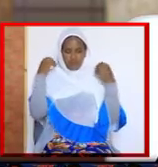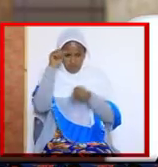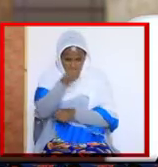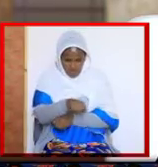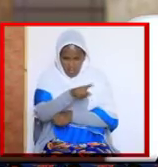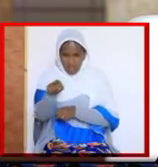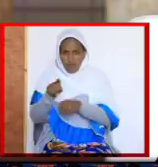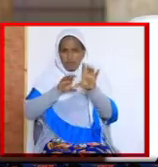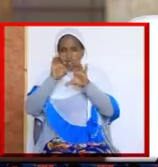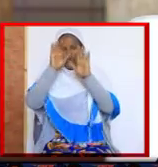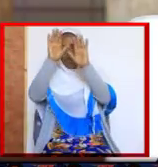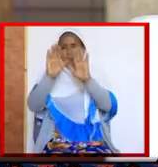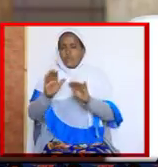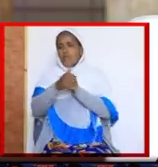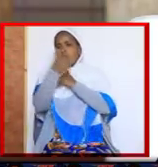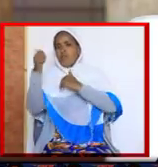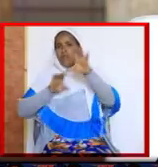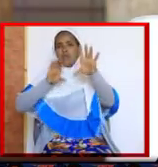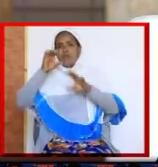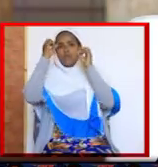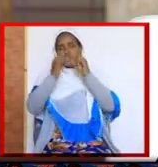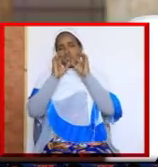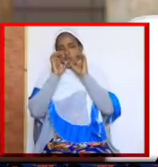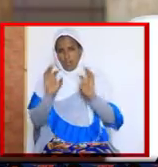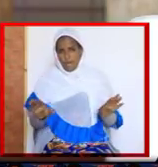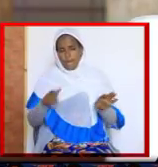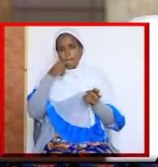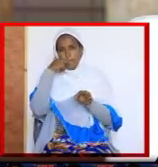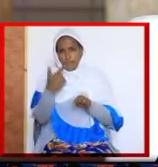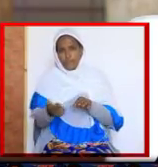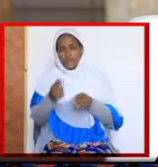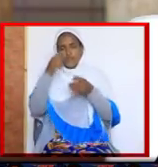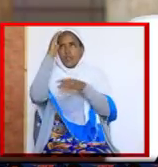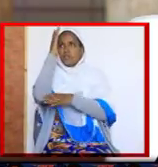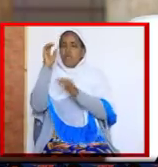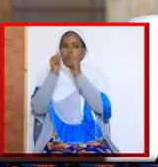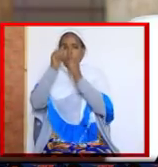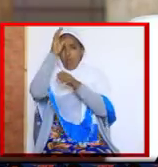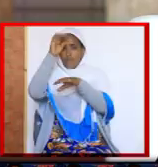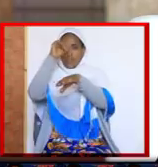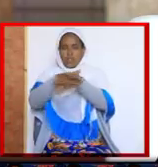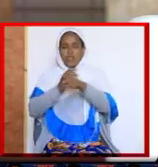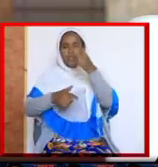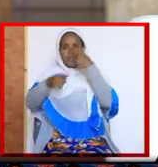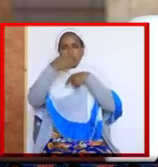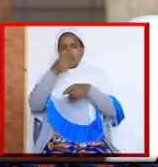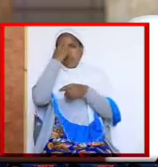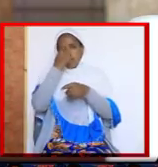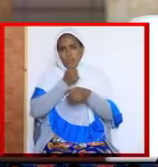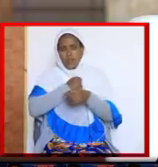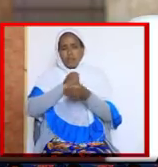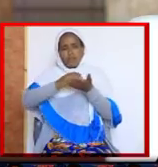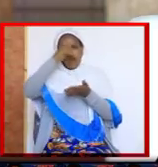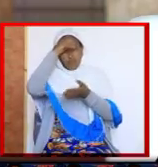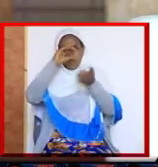የሚችል የለም ብሎ ከእግዚአብሔር አብ ተልከህ እንደመጣህ እናምናለን፣ መምህር እንደሆንክ እናውቃለን ስላለ